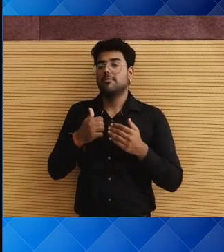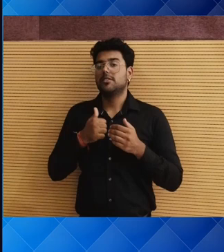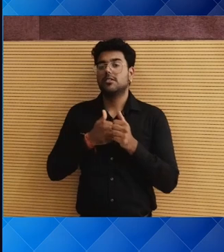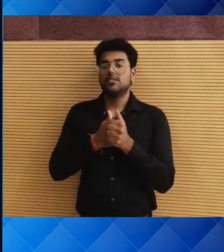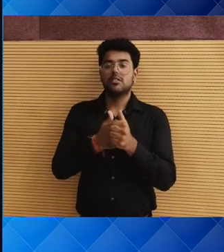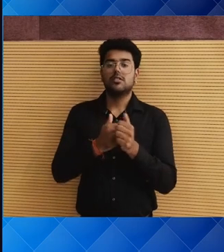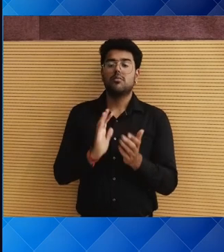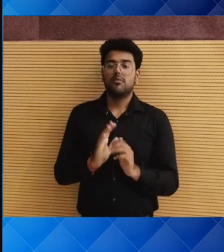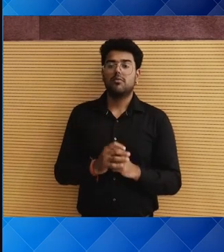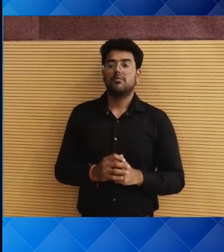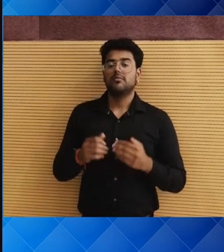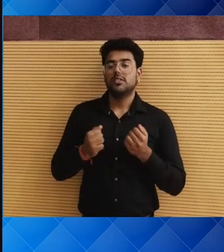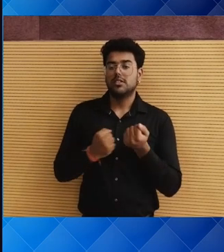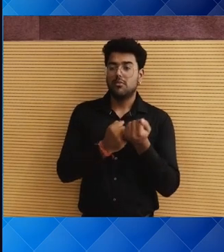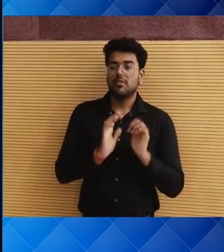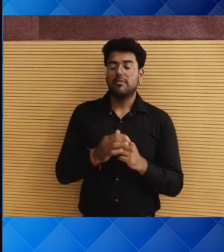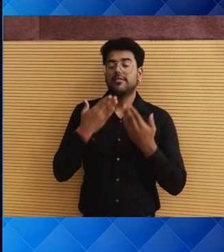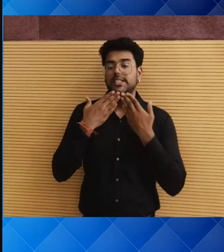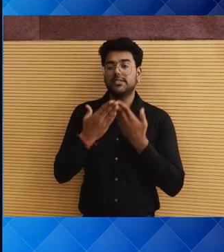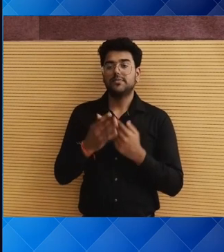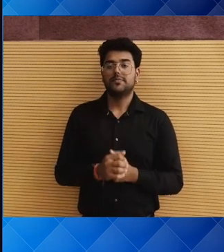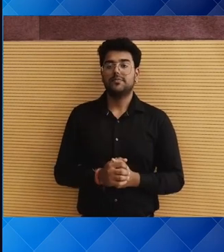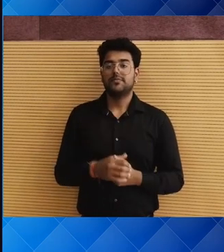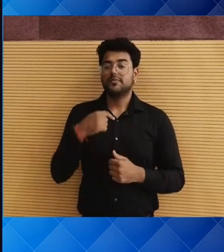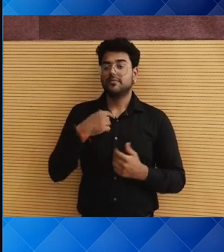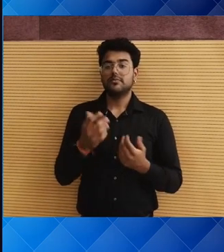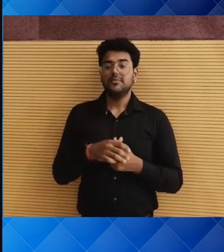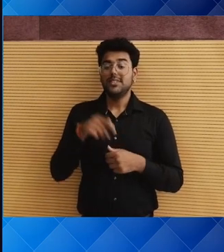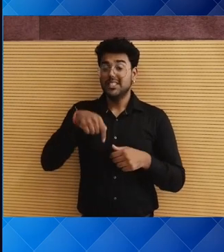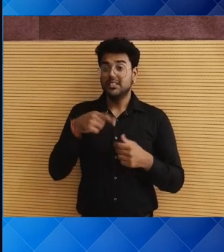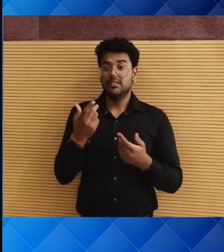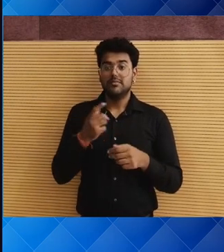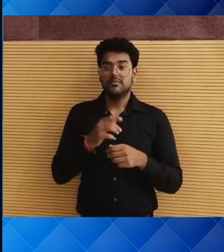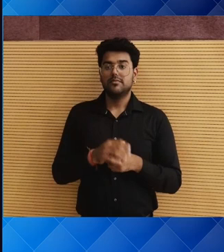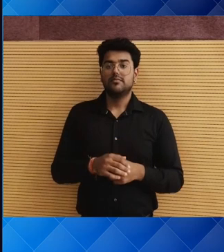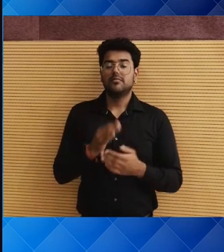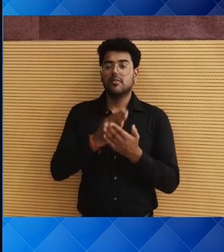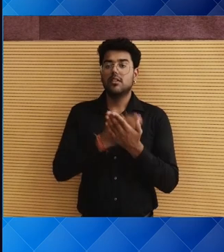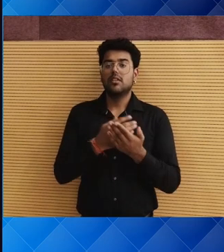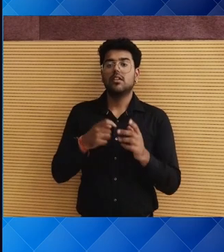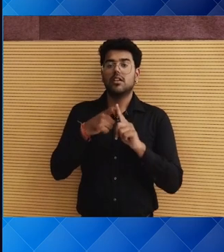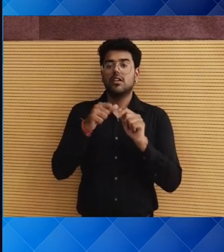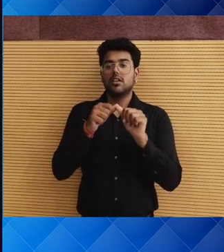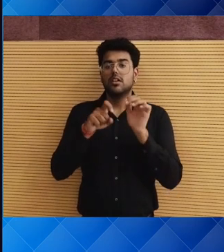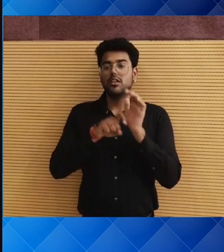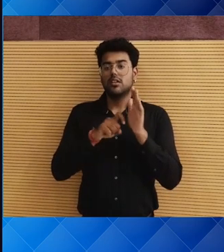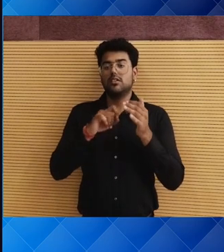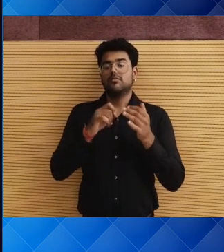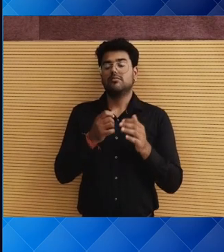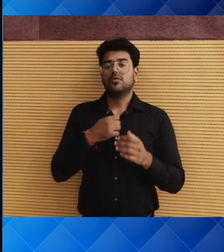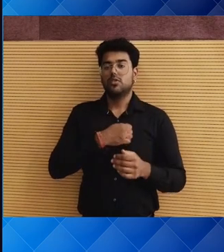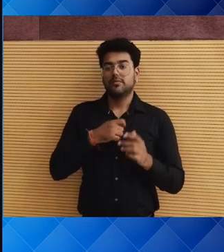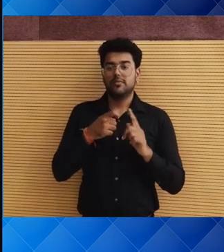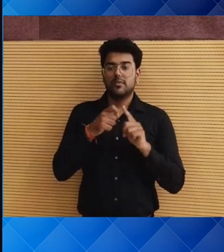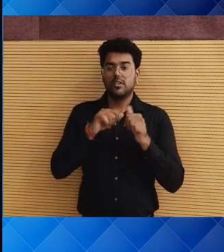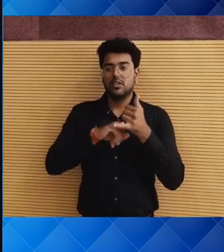आप हमेशा प्रयास करते हैं। बहुत बहुत धन्यवाद सर आपका। मैं इस मौके पर माननीय कस्तूरी रंगन जी, जो हमारे